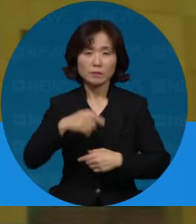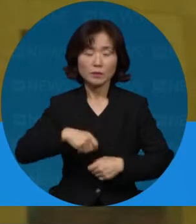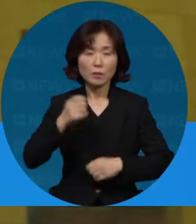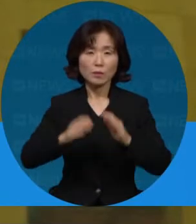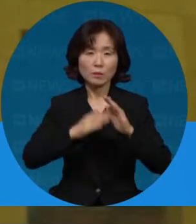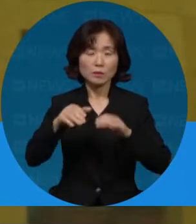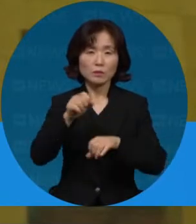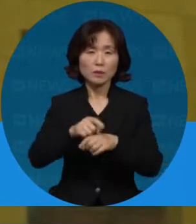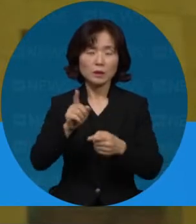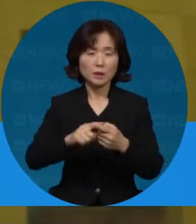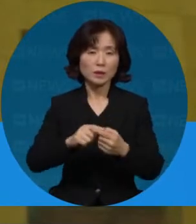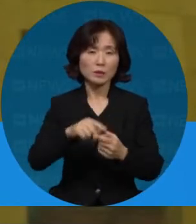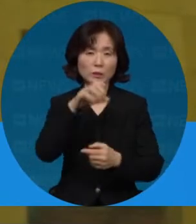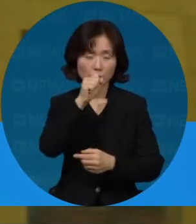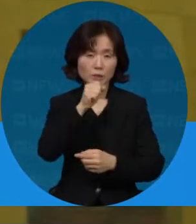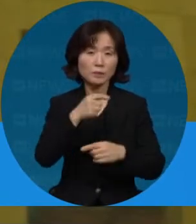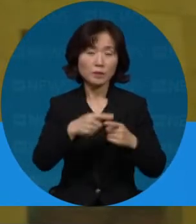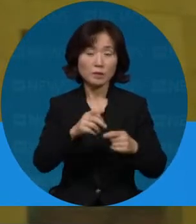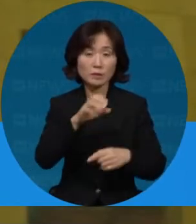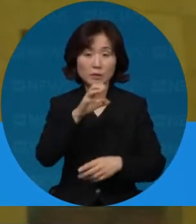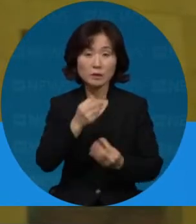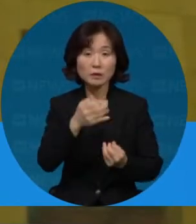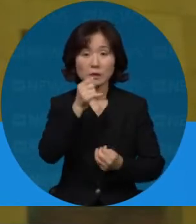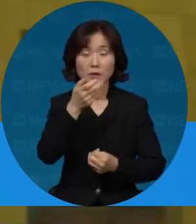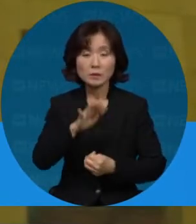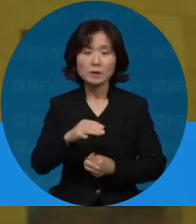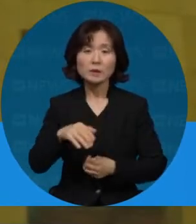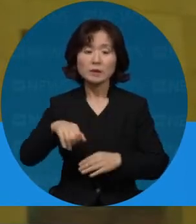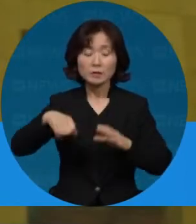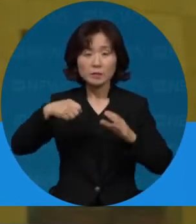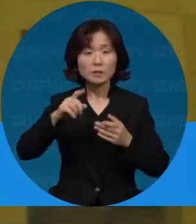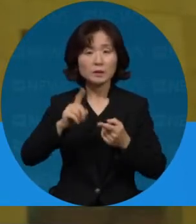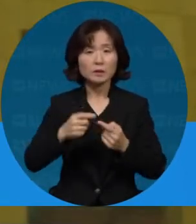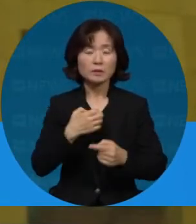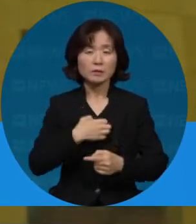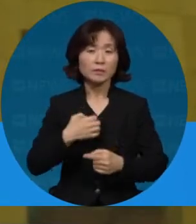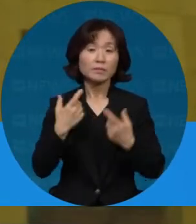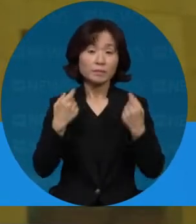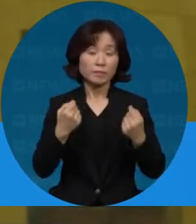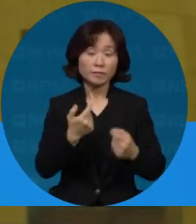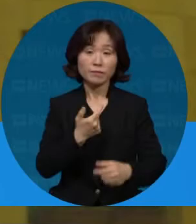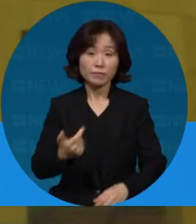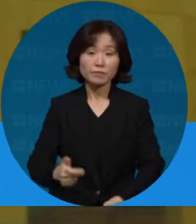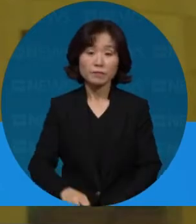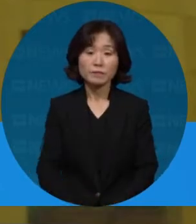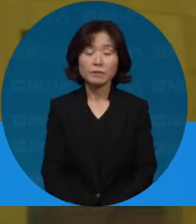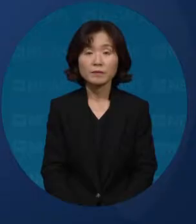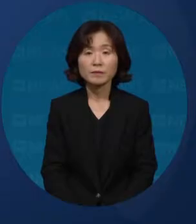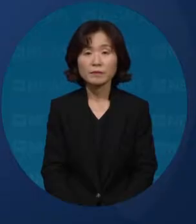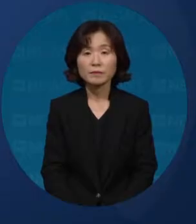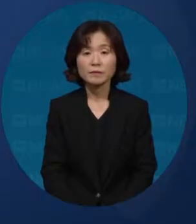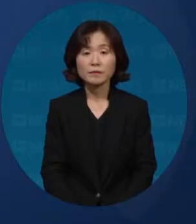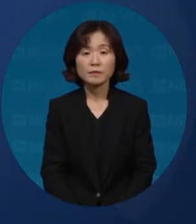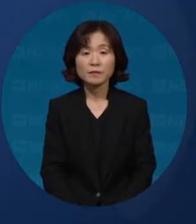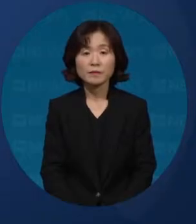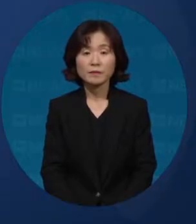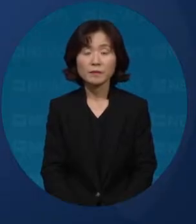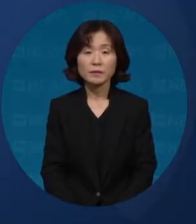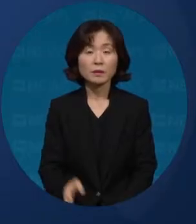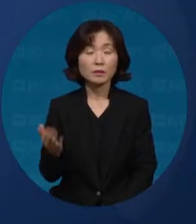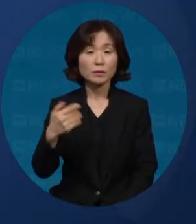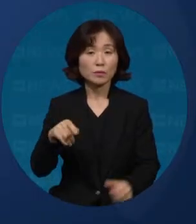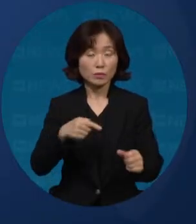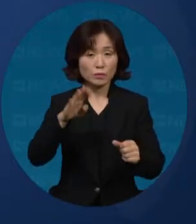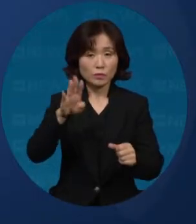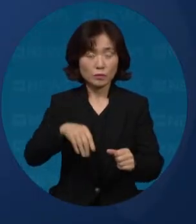많았지만 급식에 대한 걱정 만큼은 여전했습니다 모두의 서진석 기자 입니다 최근